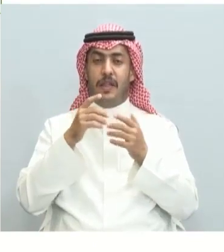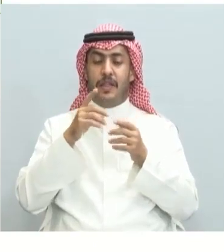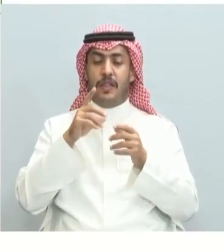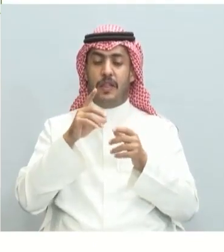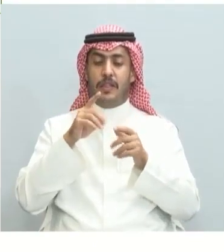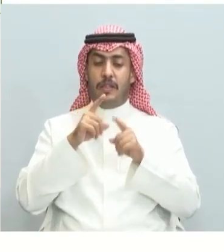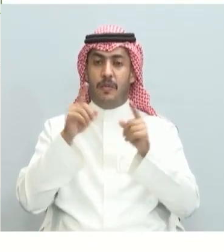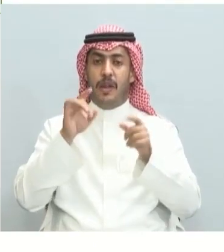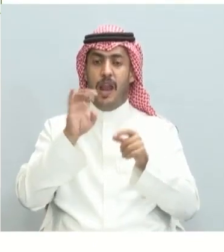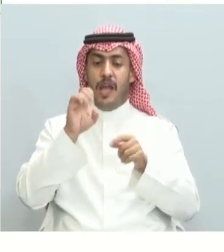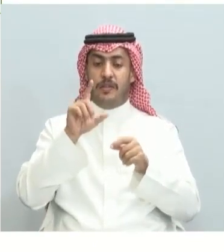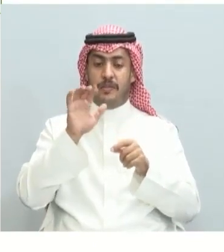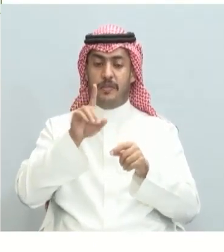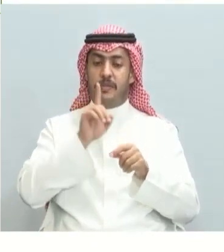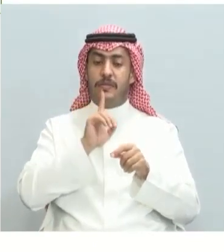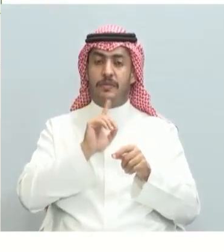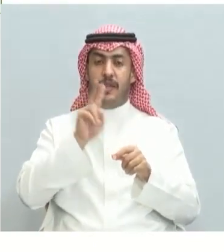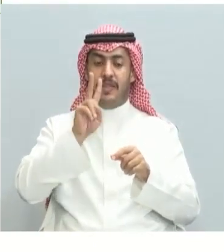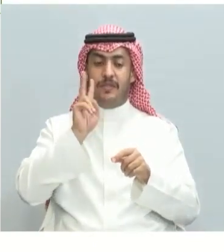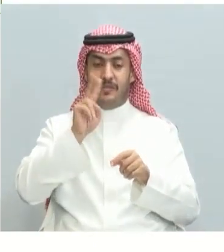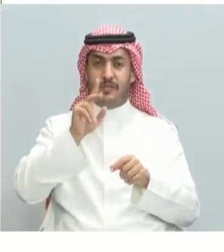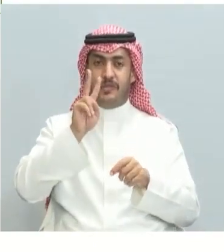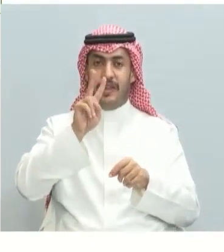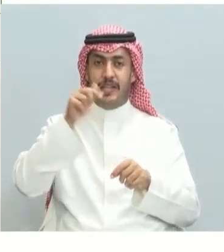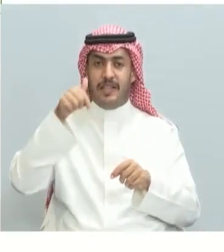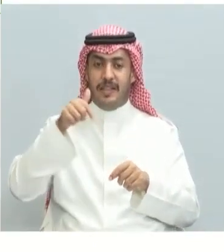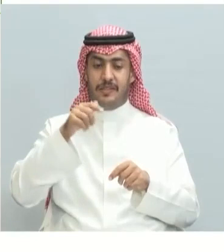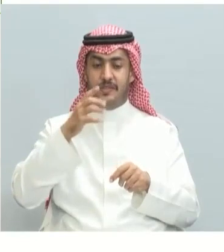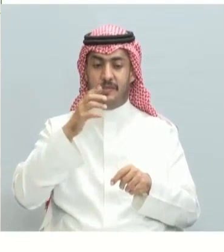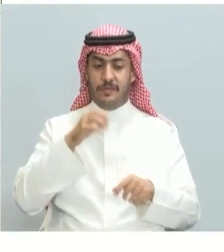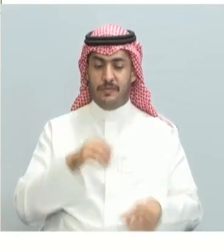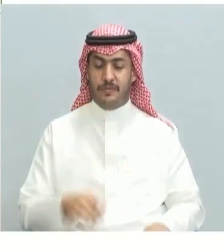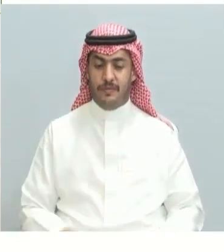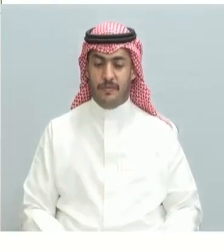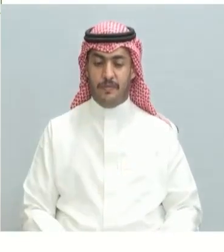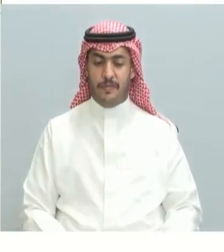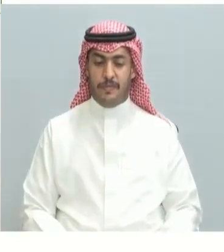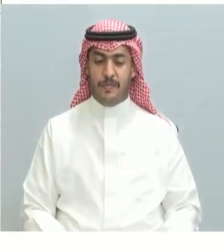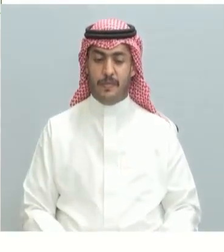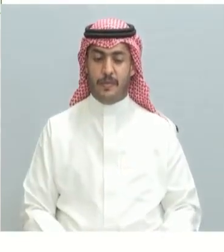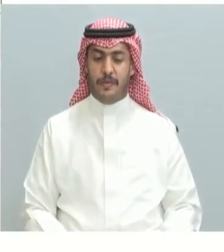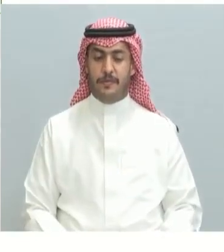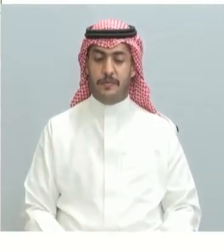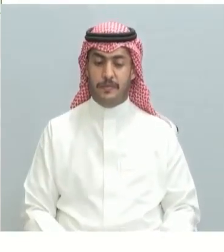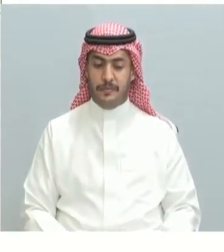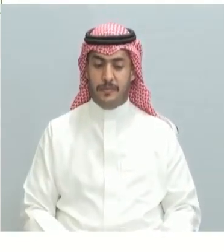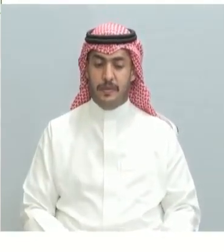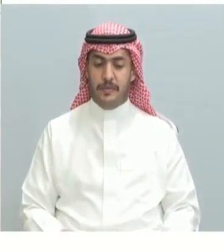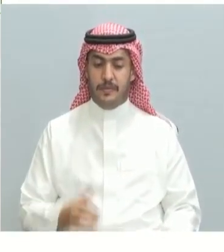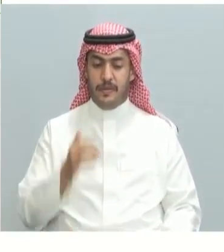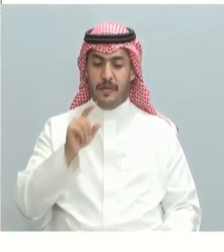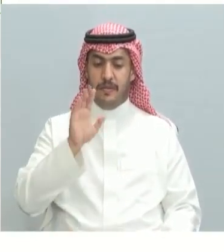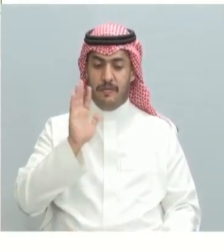س نرى هنا مده الاستحقاق شهر بدات من 3% نرى هنا اطول مده هي 7%